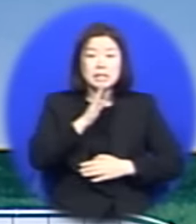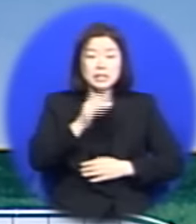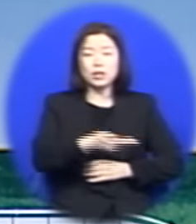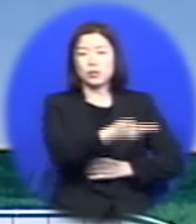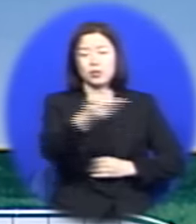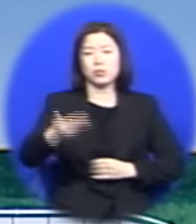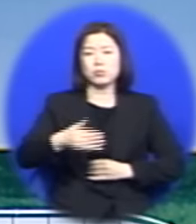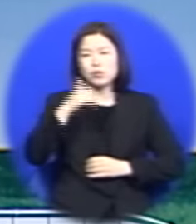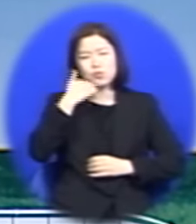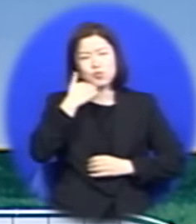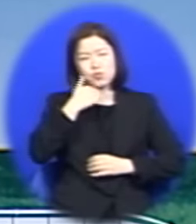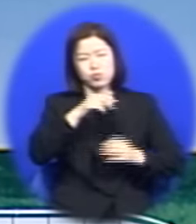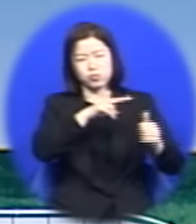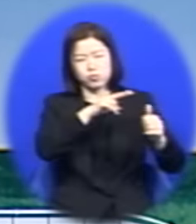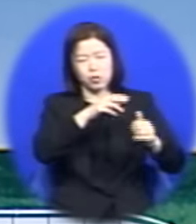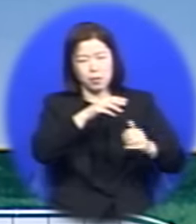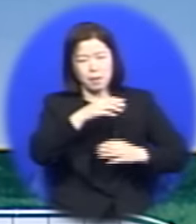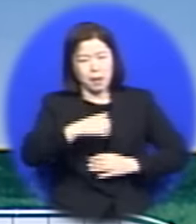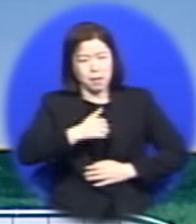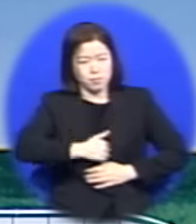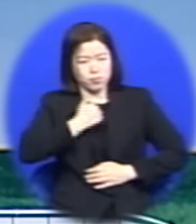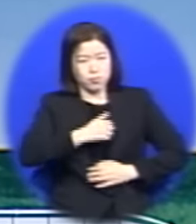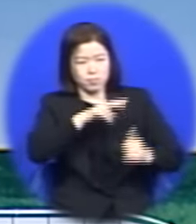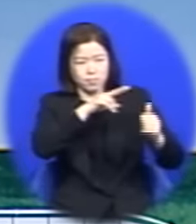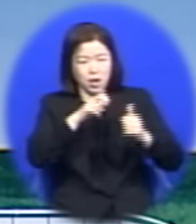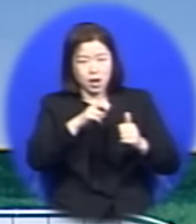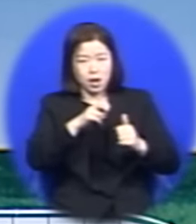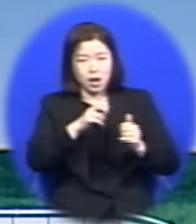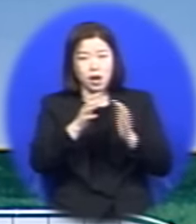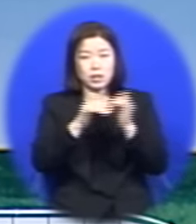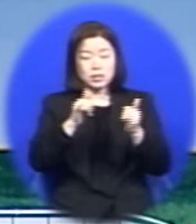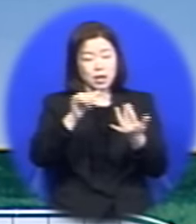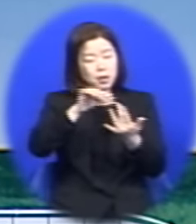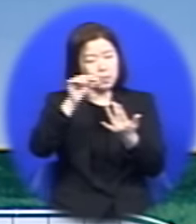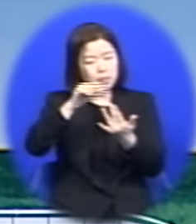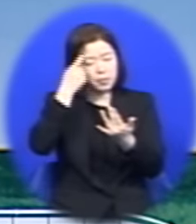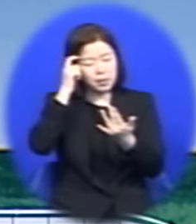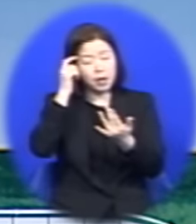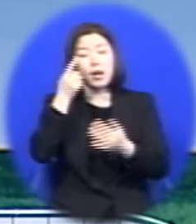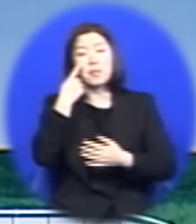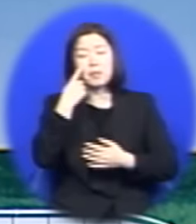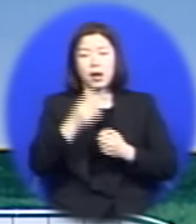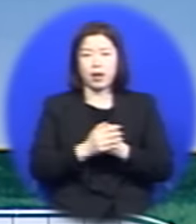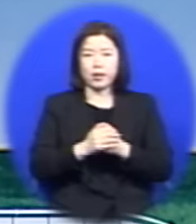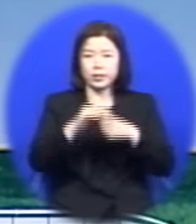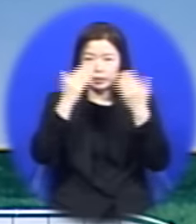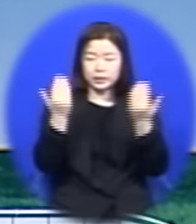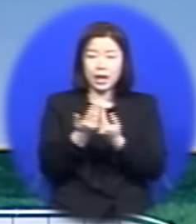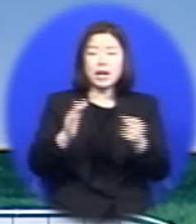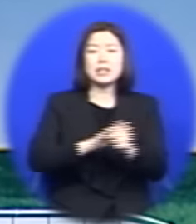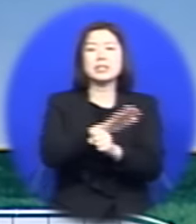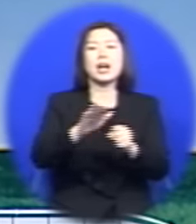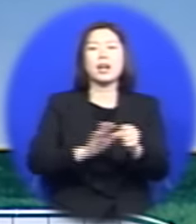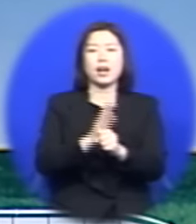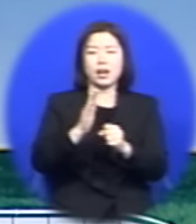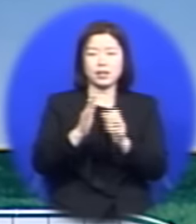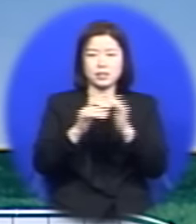여러분이 누구에게 분을 내고 누구를 미워하는 사람을 한번 꼽아보세요. 다 사랑할